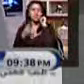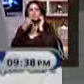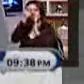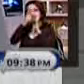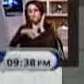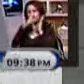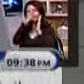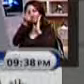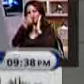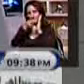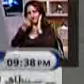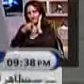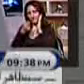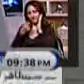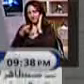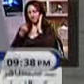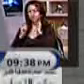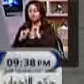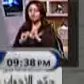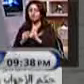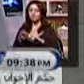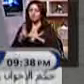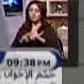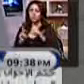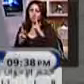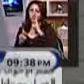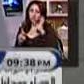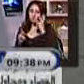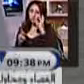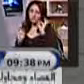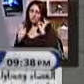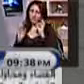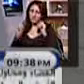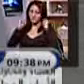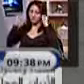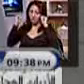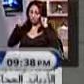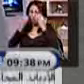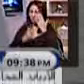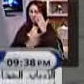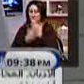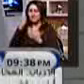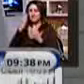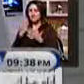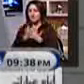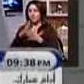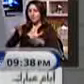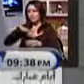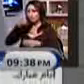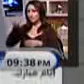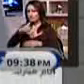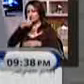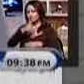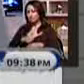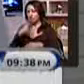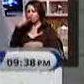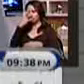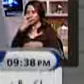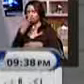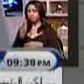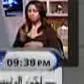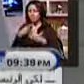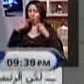طيب. هو الشاب اللي هيحصل انه الراجل هيستجيب، انما هو